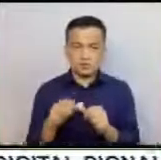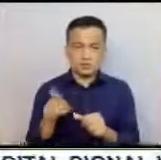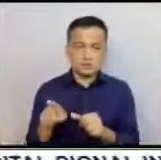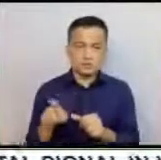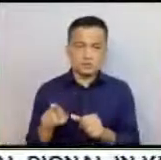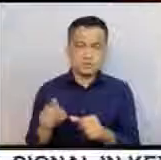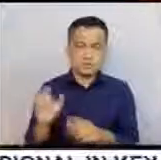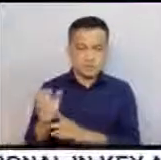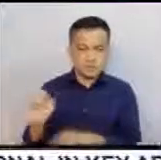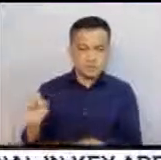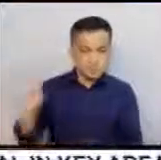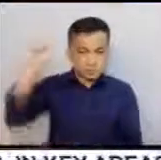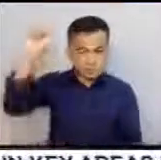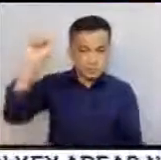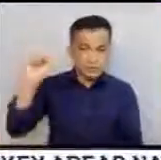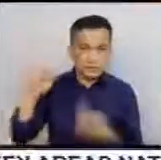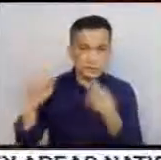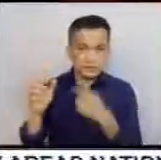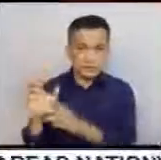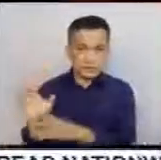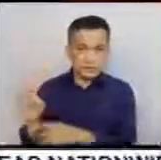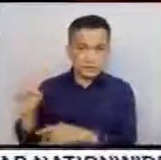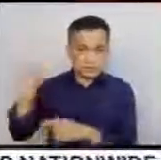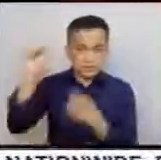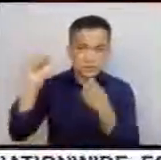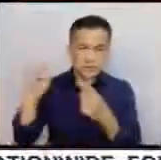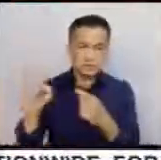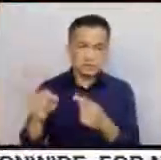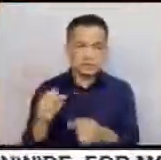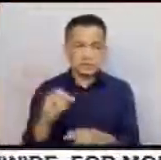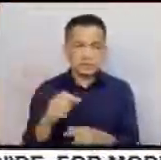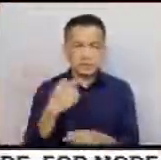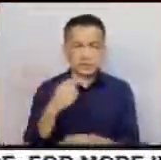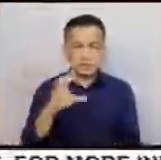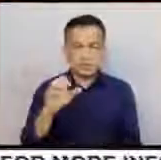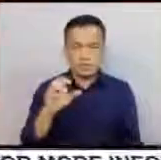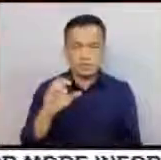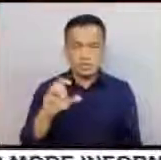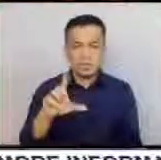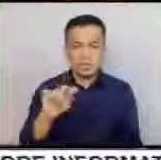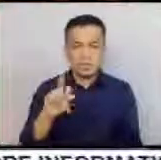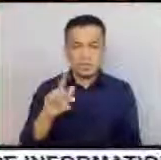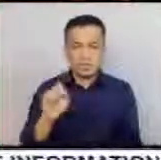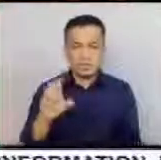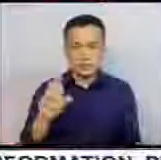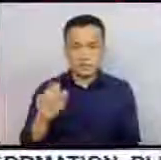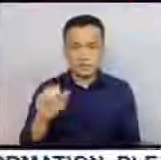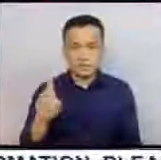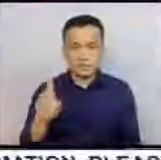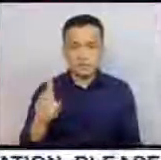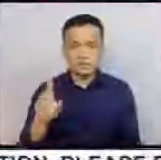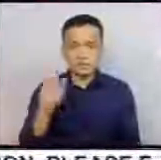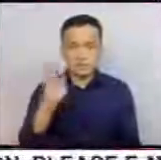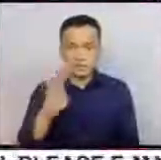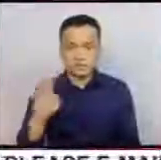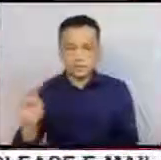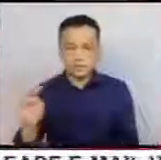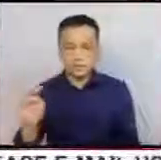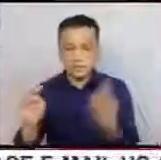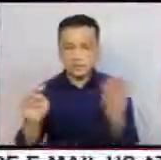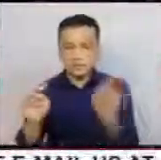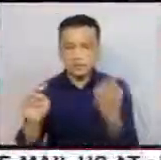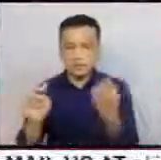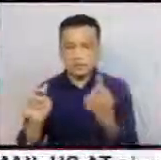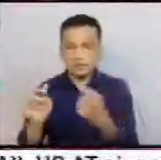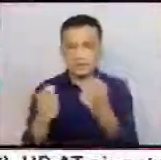Bagamat nanindigan ang kanyang partido na Lakas CMD, na si Presidential Candidate Ferdinand Bongbong Marcos Jr. lamang ang